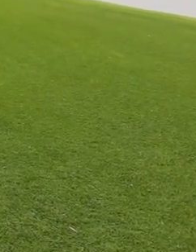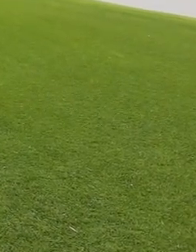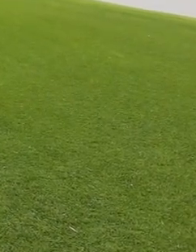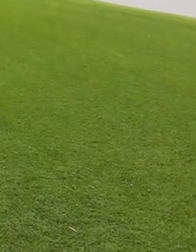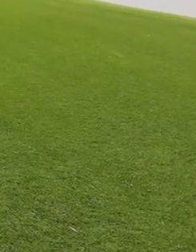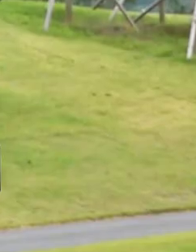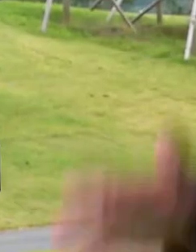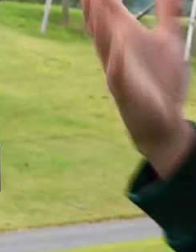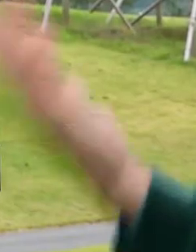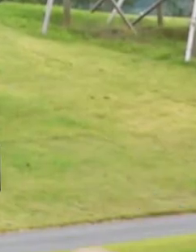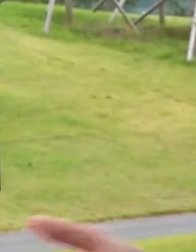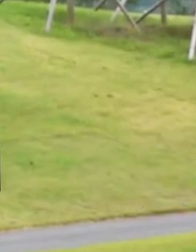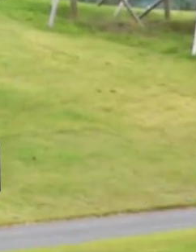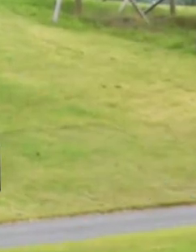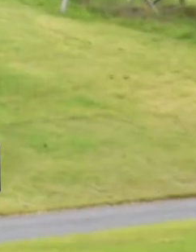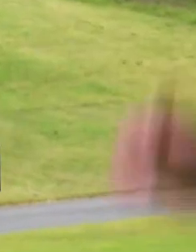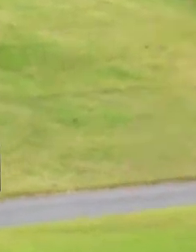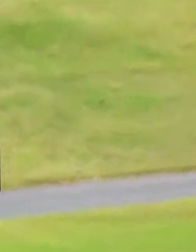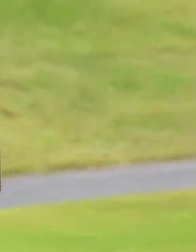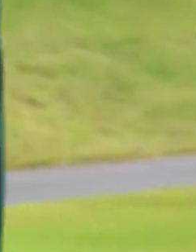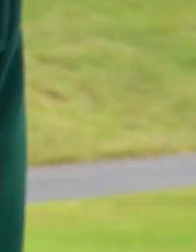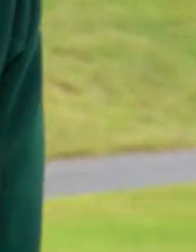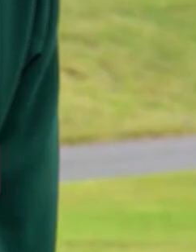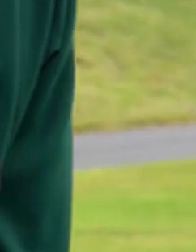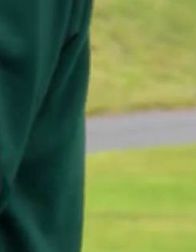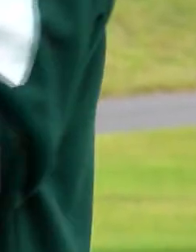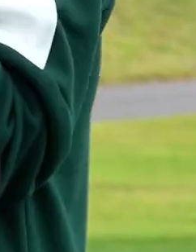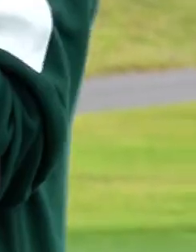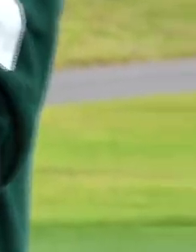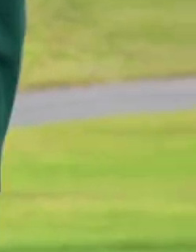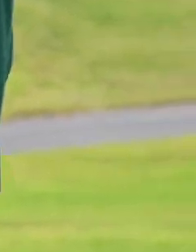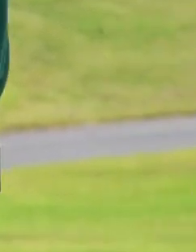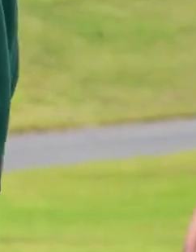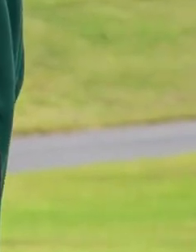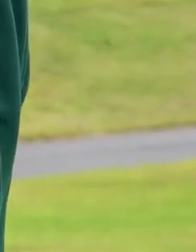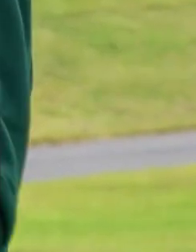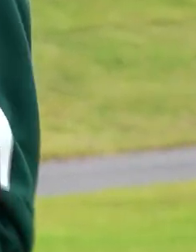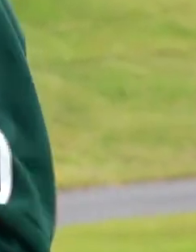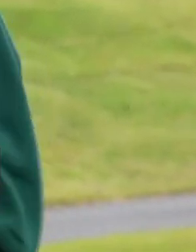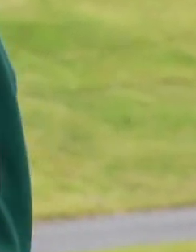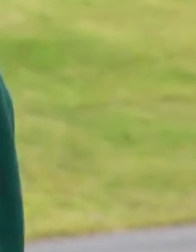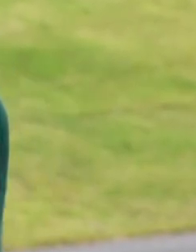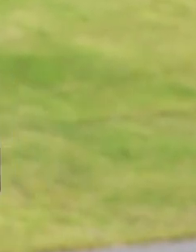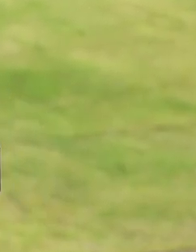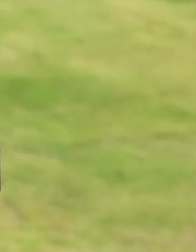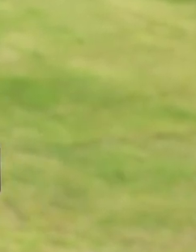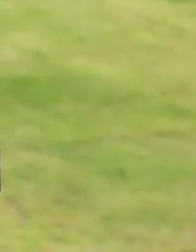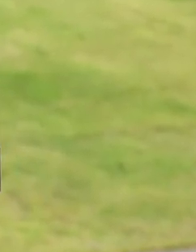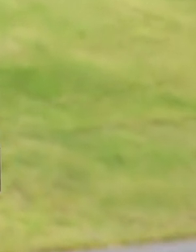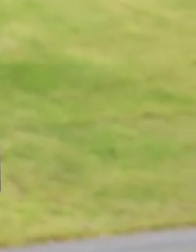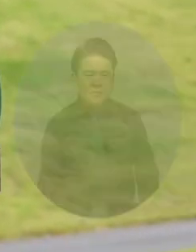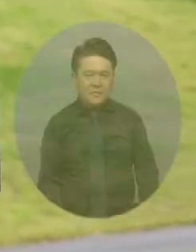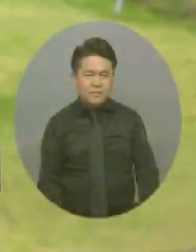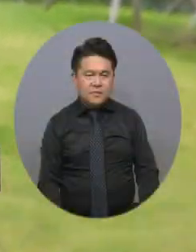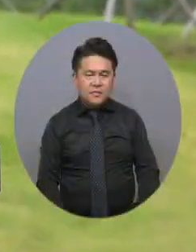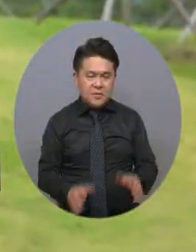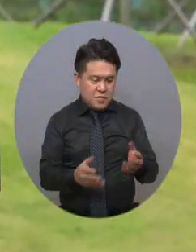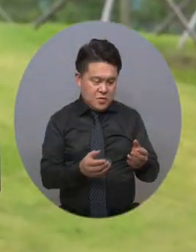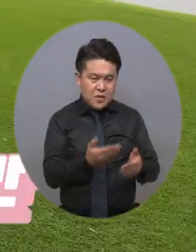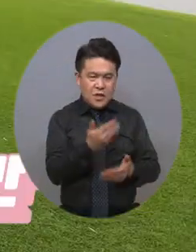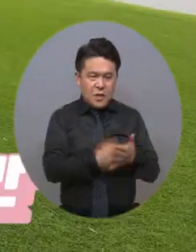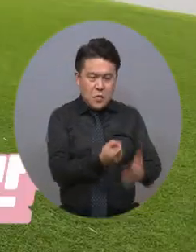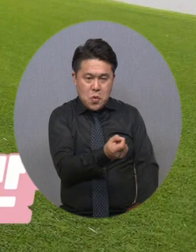미안하네. 아, 너무 짜잔. 미안하네. 우리 얼마 없다 이제. 아 진짜 얼마